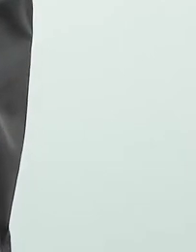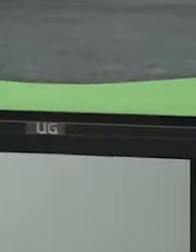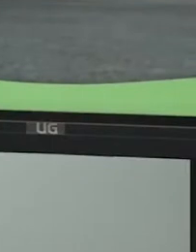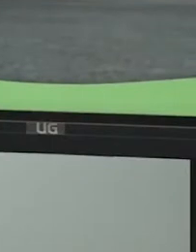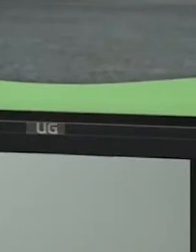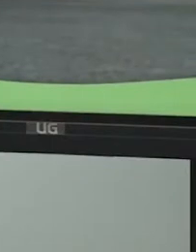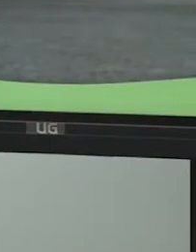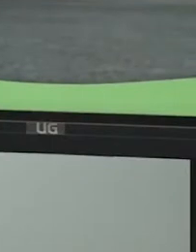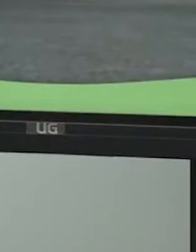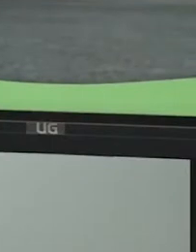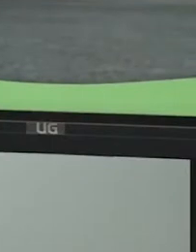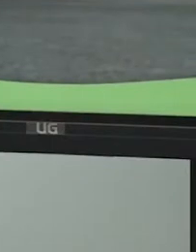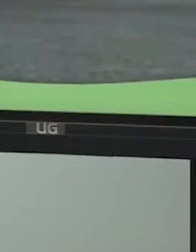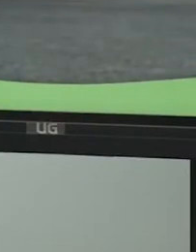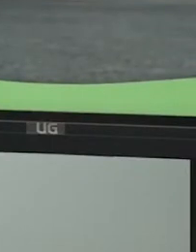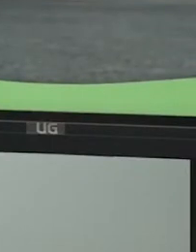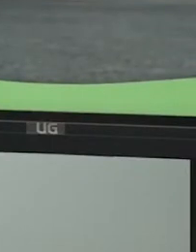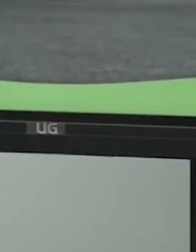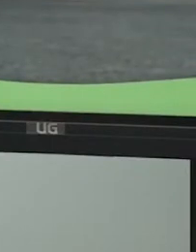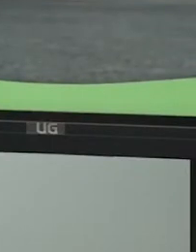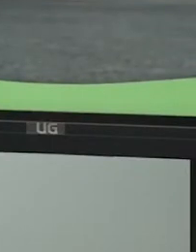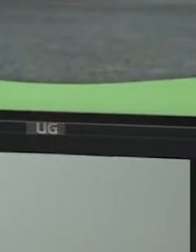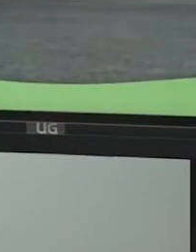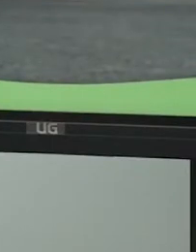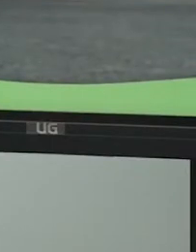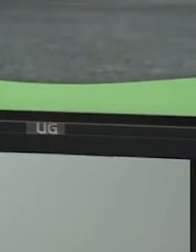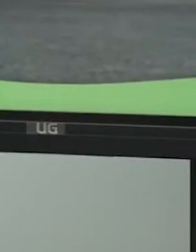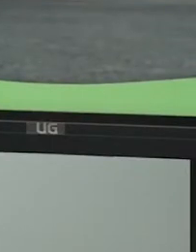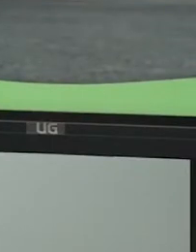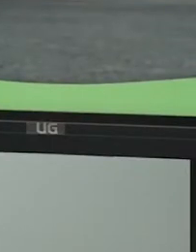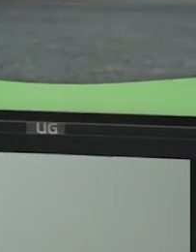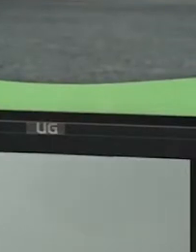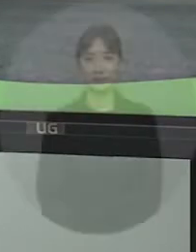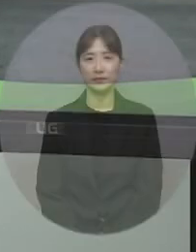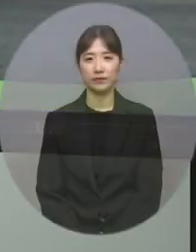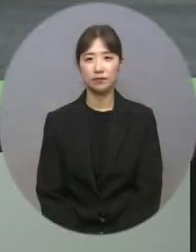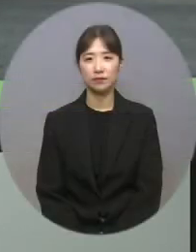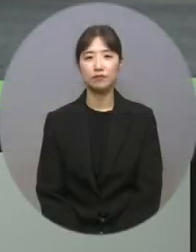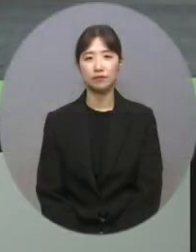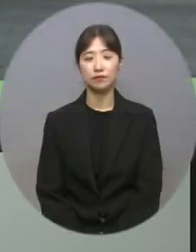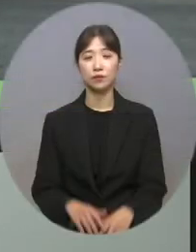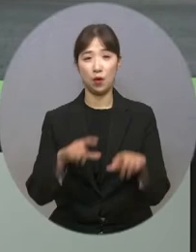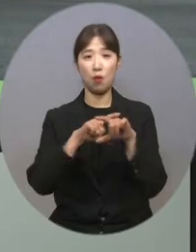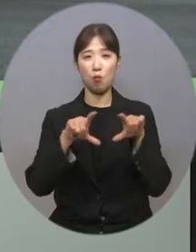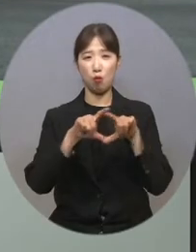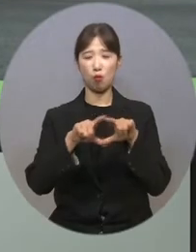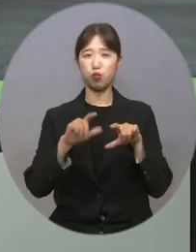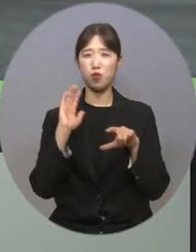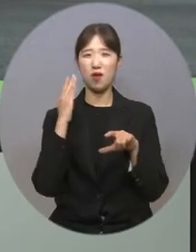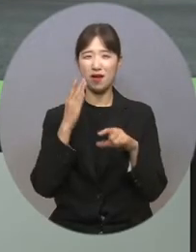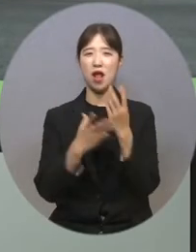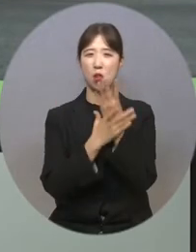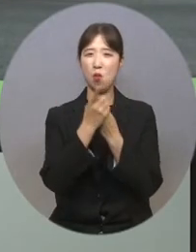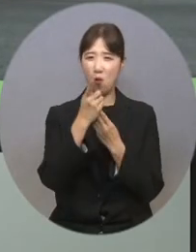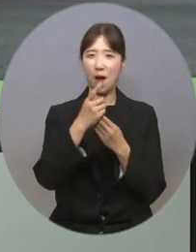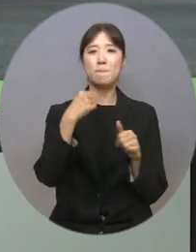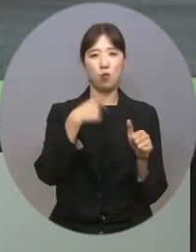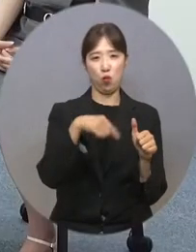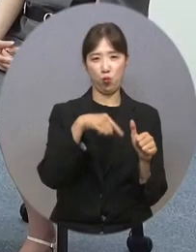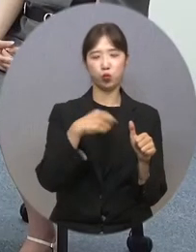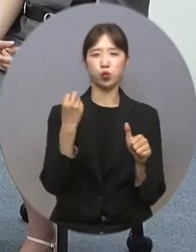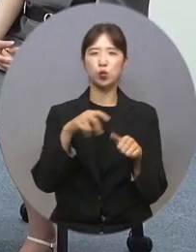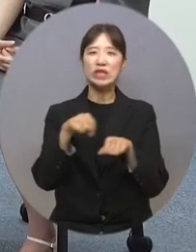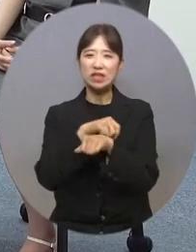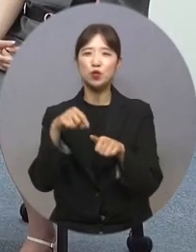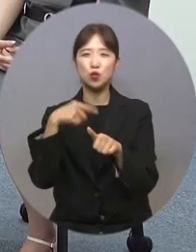보통 즉 통합교육 뭐 그렇죠 특수교육 이런 얘기를 많이 하죠 그런 유용성 어 해외 사례 니까 는